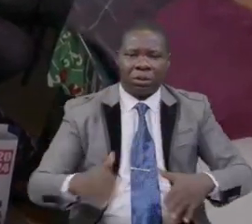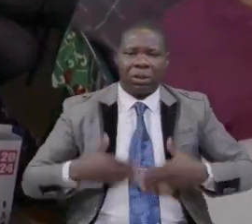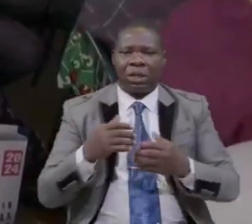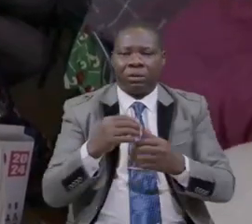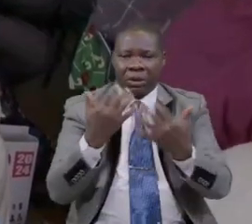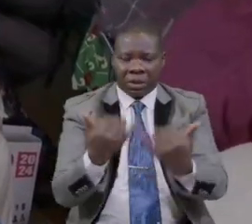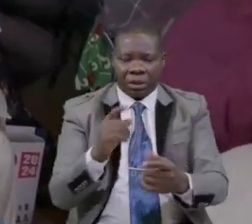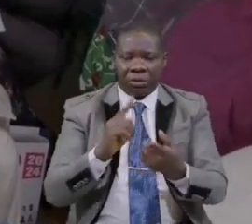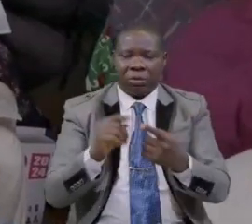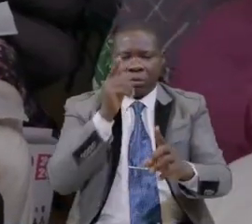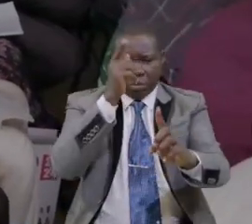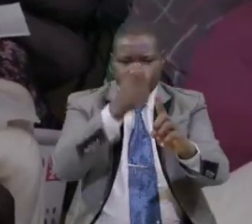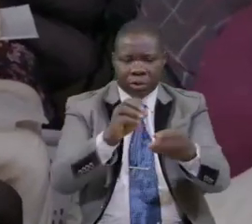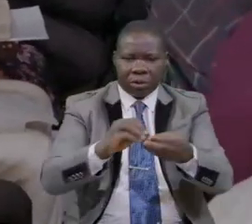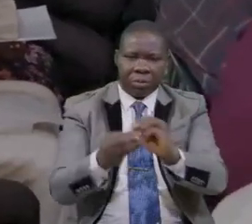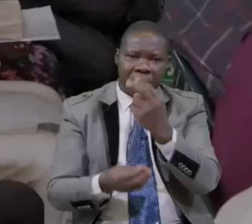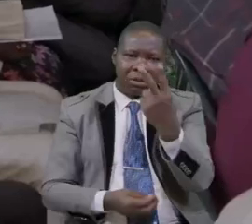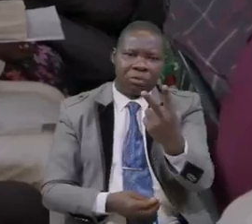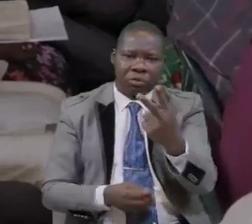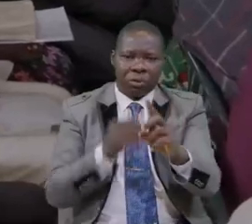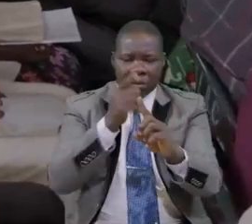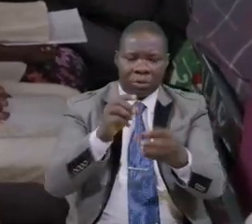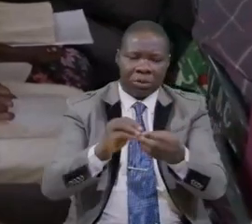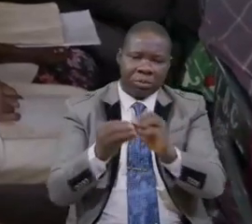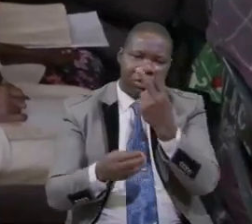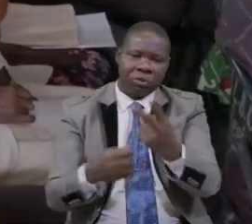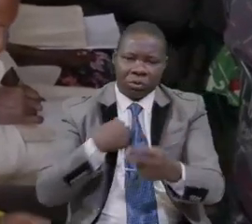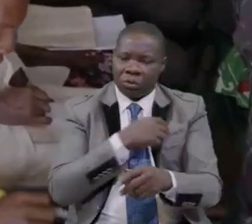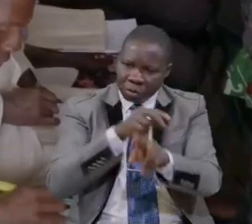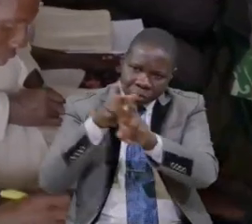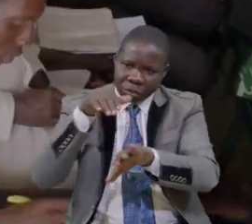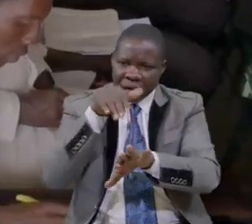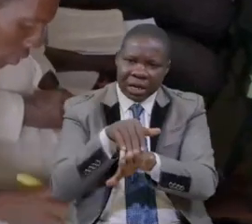Deuxième point. Deuxième point. Nous considérons